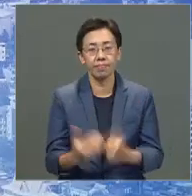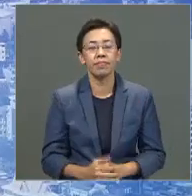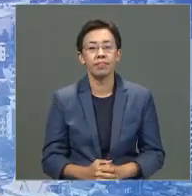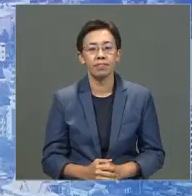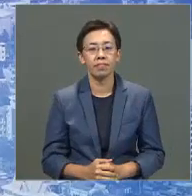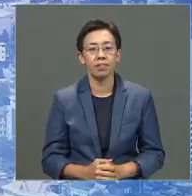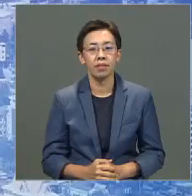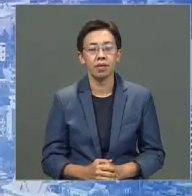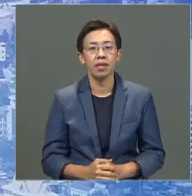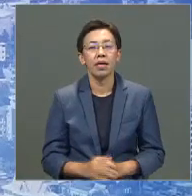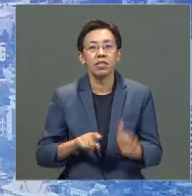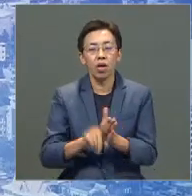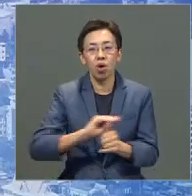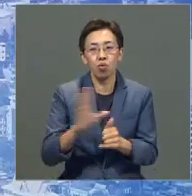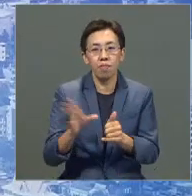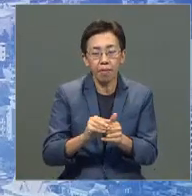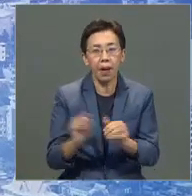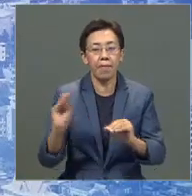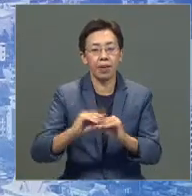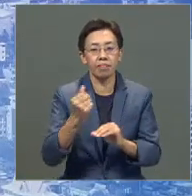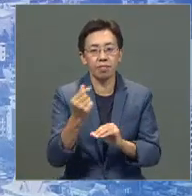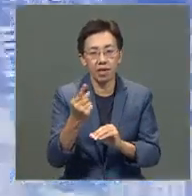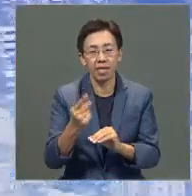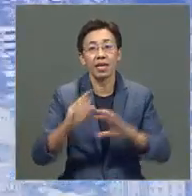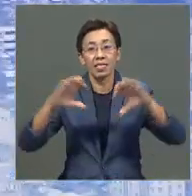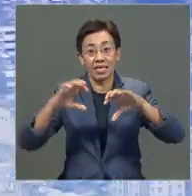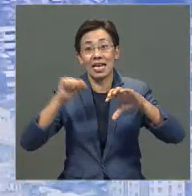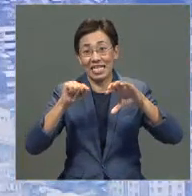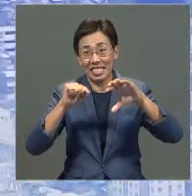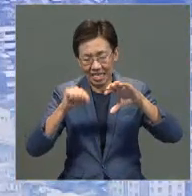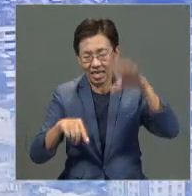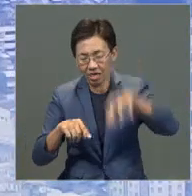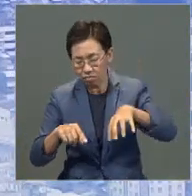ค่ะวันนี้มีเพิ่มใหม่ 11รายครับเป็นจากเศษ quarantine